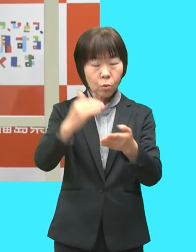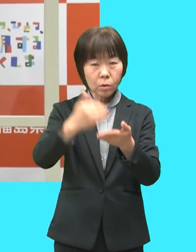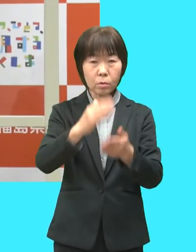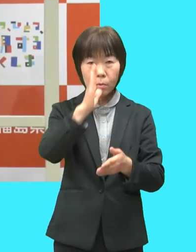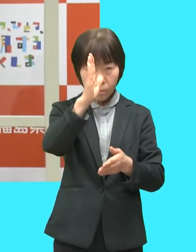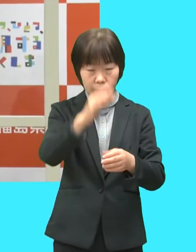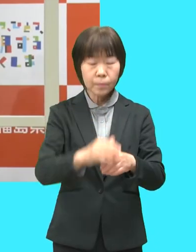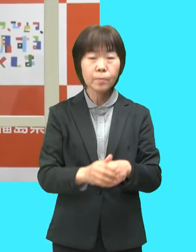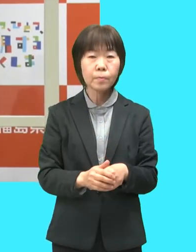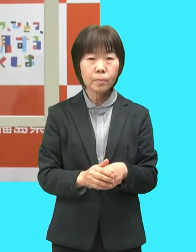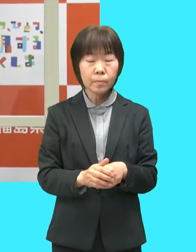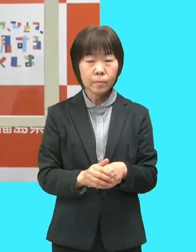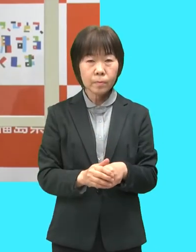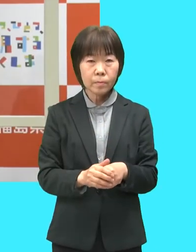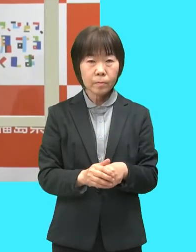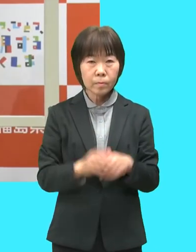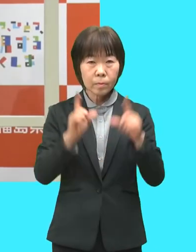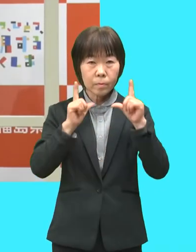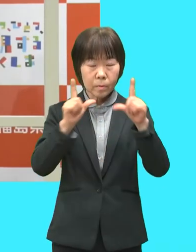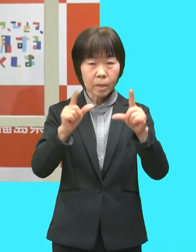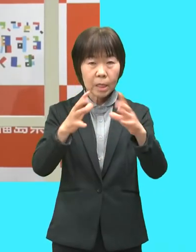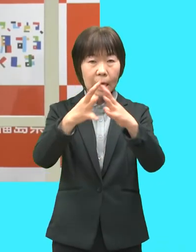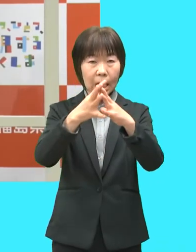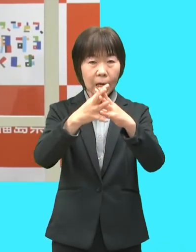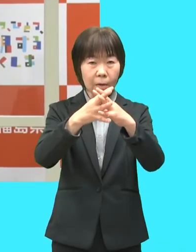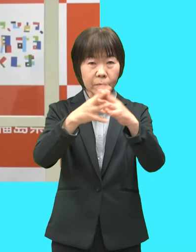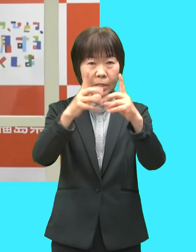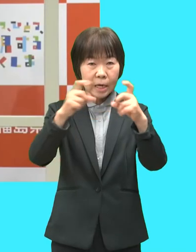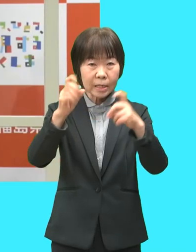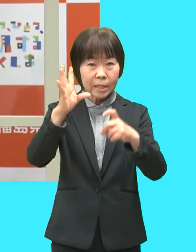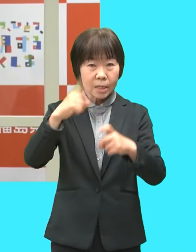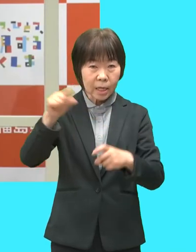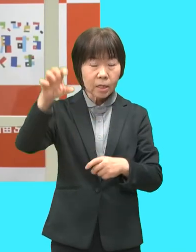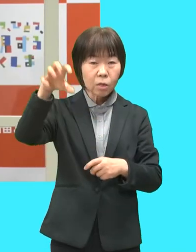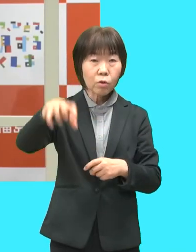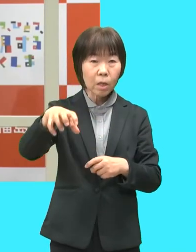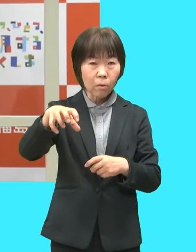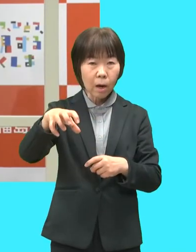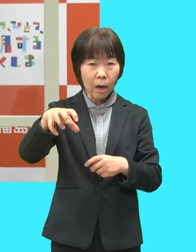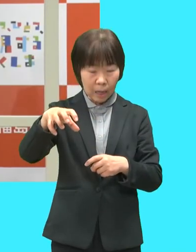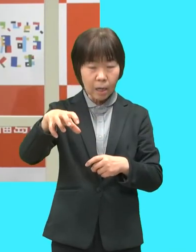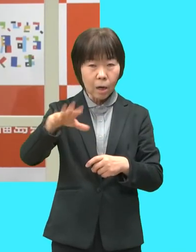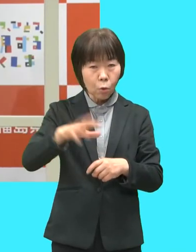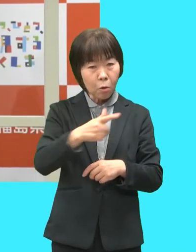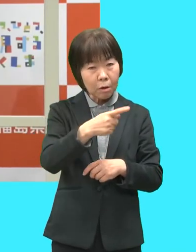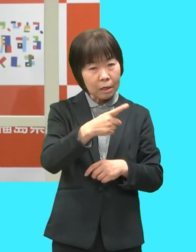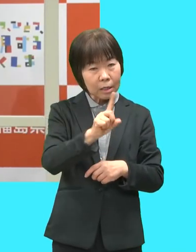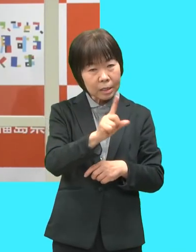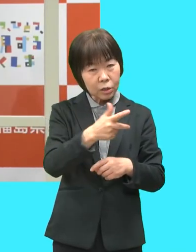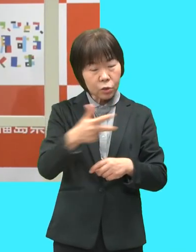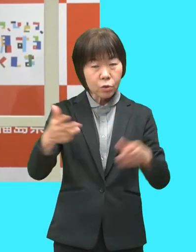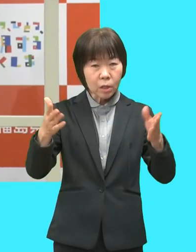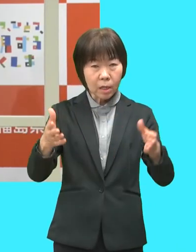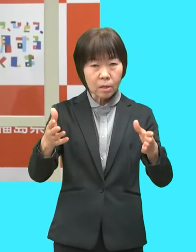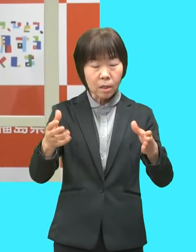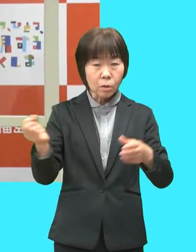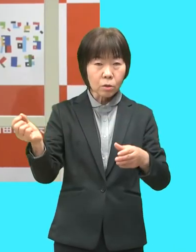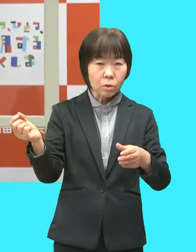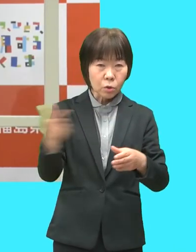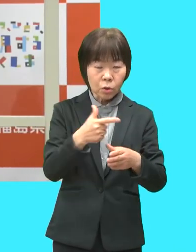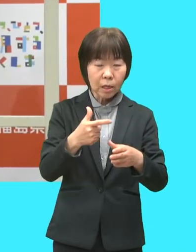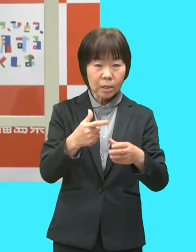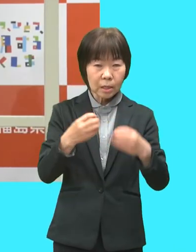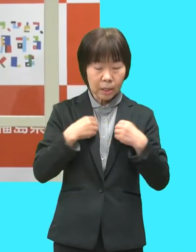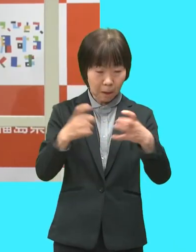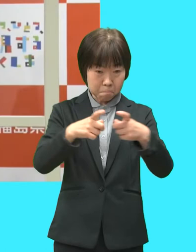はい、宮城県においてはここ1週間ほど急激に感染者数が増加を